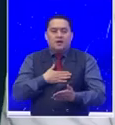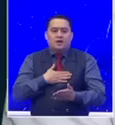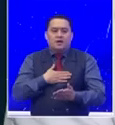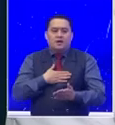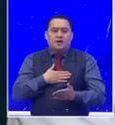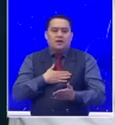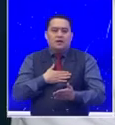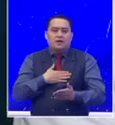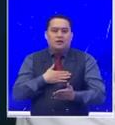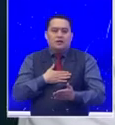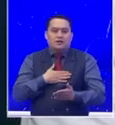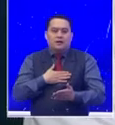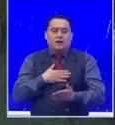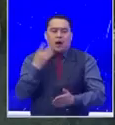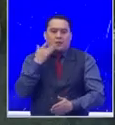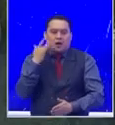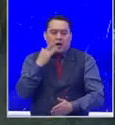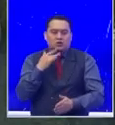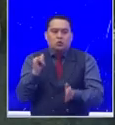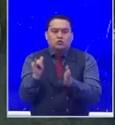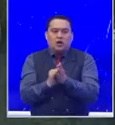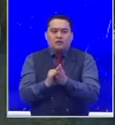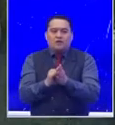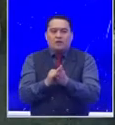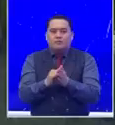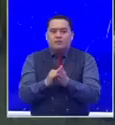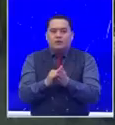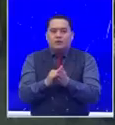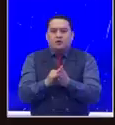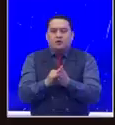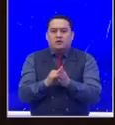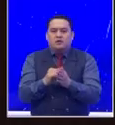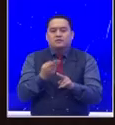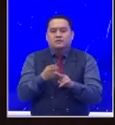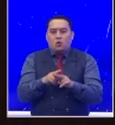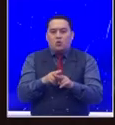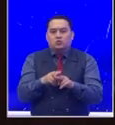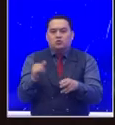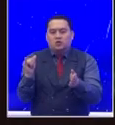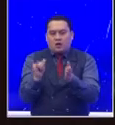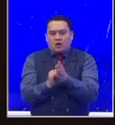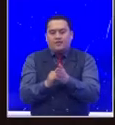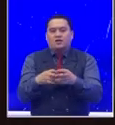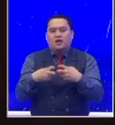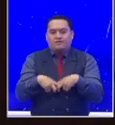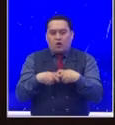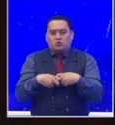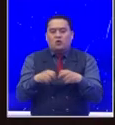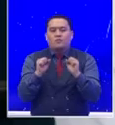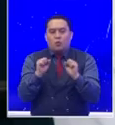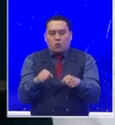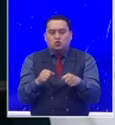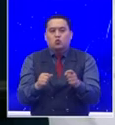ставим американские протезы, которые уже всему миру известны. Физическая сила тоже нужна, но главное нужно